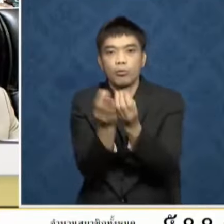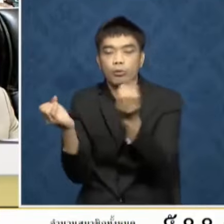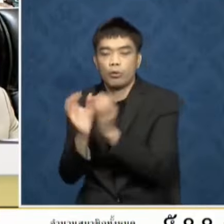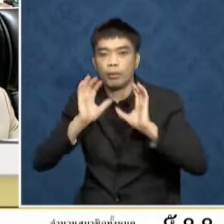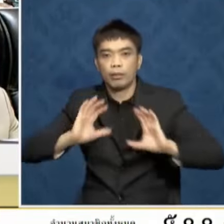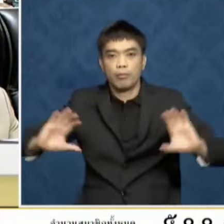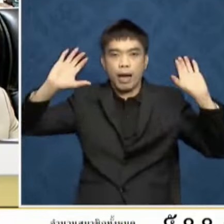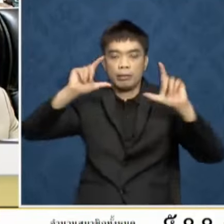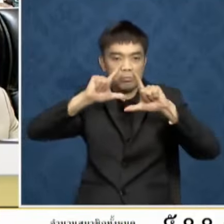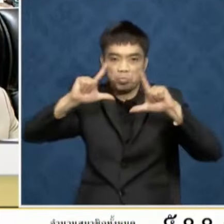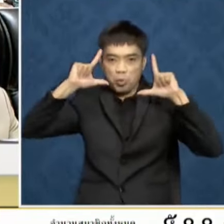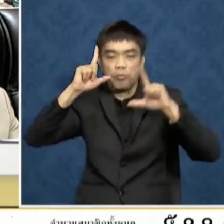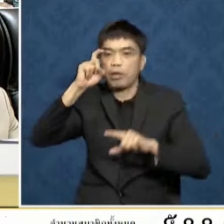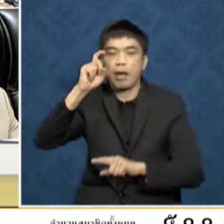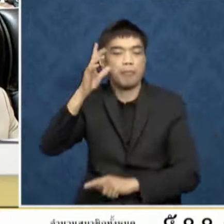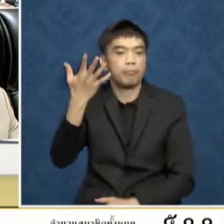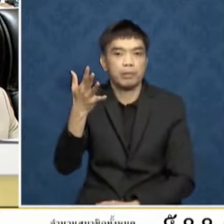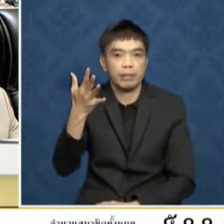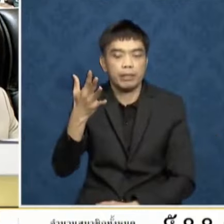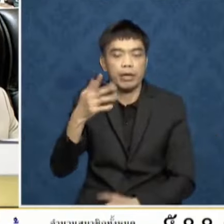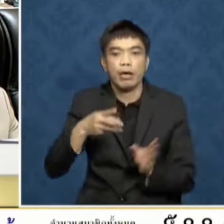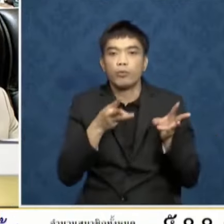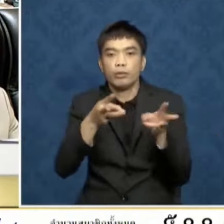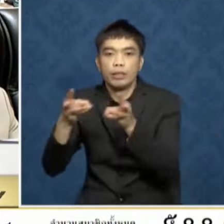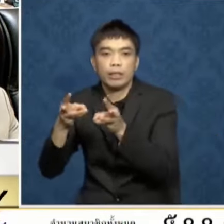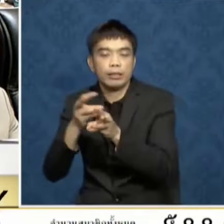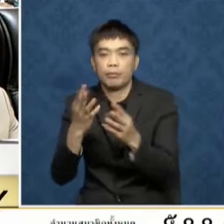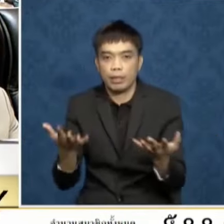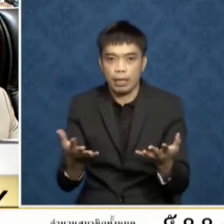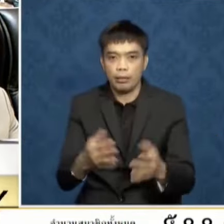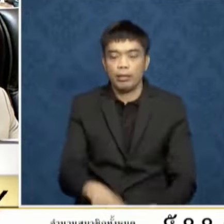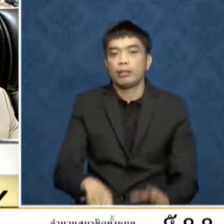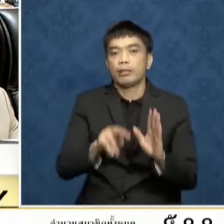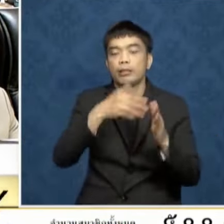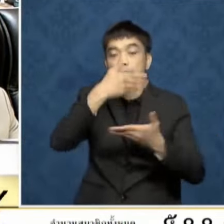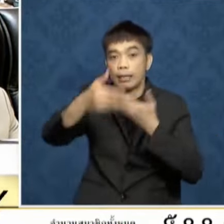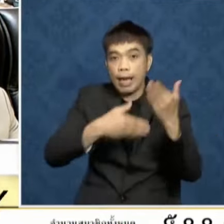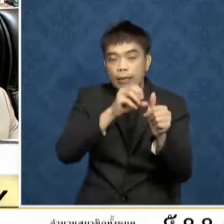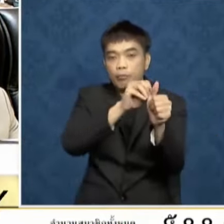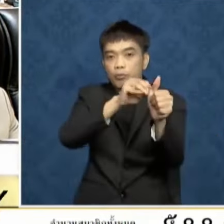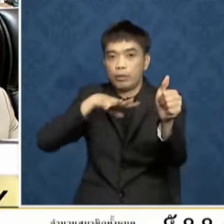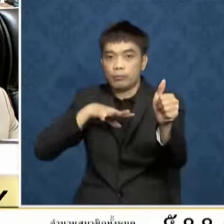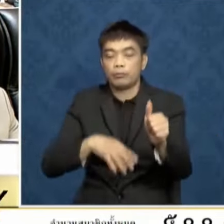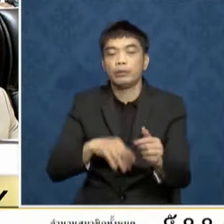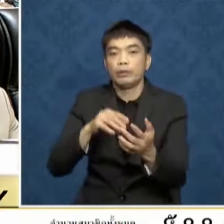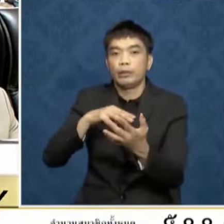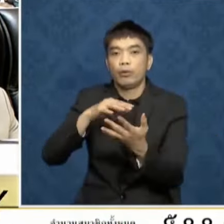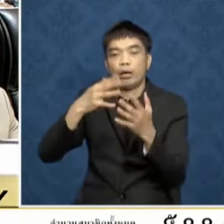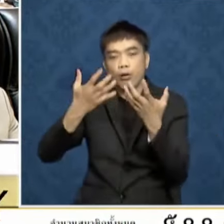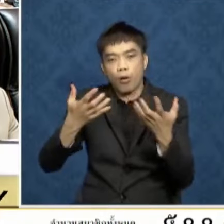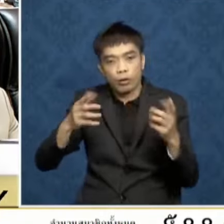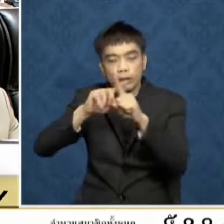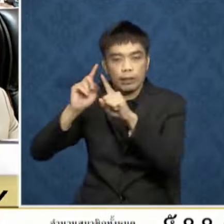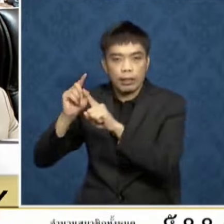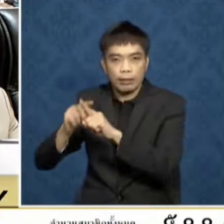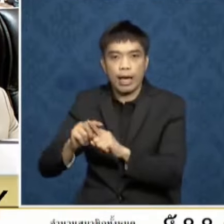ค่ะรัฐบาลต้องทำตามคำกล่าวที่ว่าตลาดนำนวัตกรรมเสริมเพิ่มรายได้เหมือนที่ท่านได้เคย